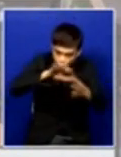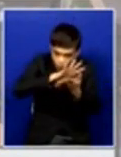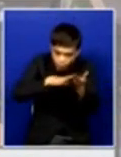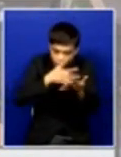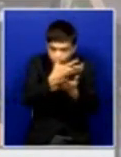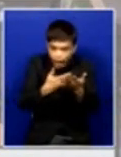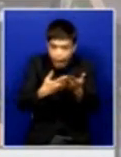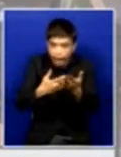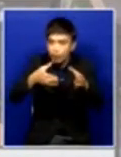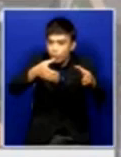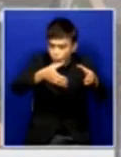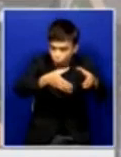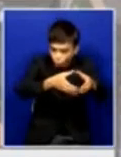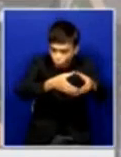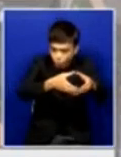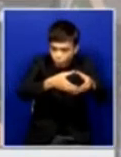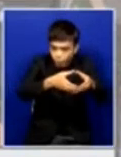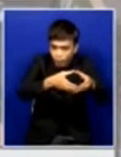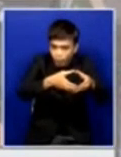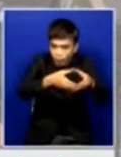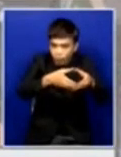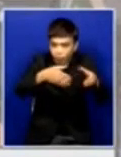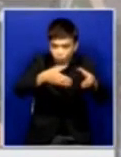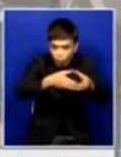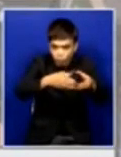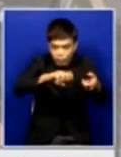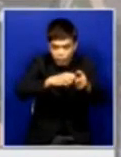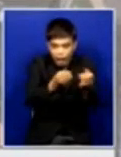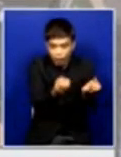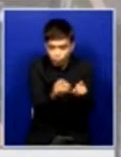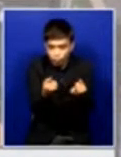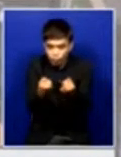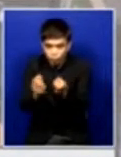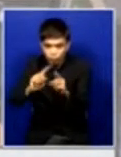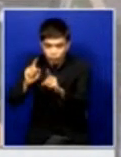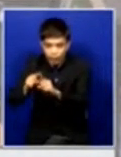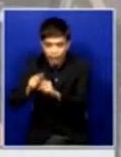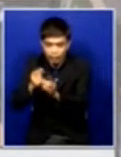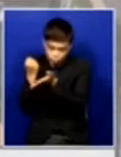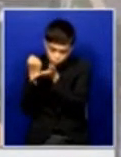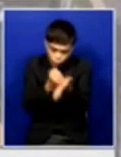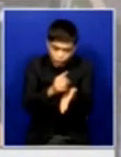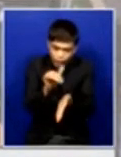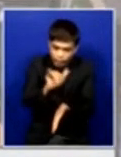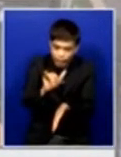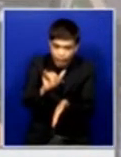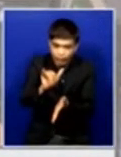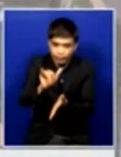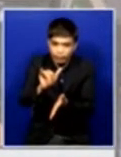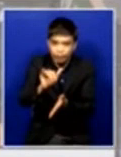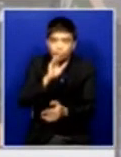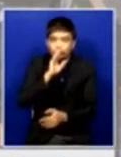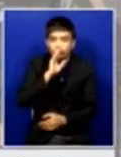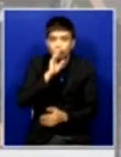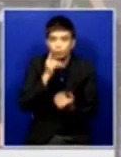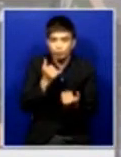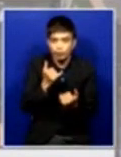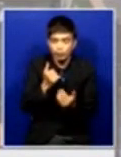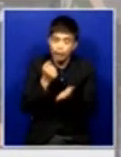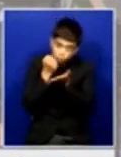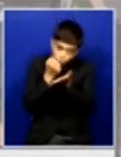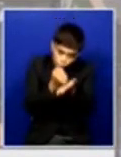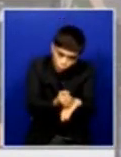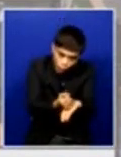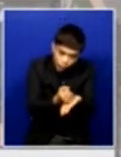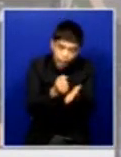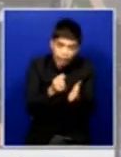ที่ได้รับผลกระทบที่ยังไม่ได้รับการผ่อนปรนซึ่งวันนี้ก็มีการประชุมสบค.นะครับว่ามีการผ่อนปรนหรือผ่อนคล